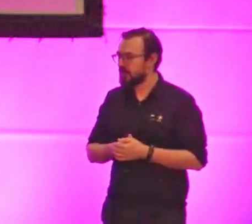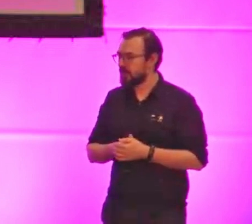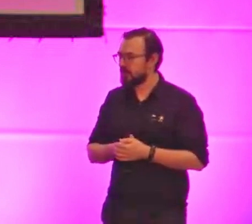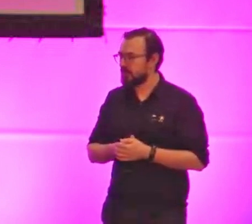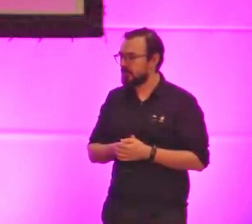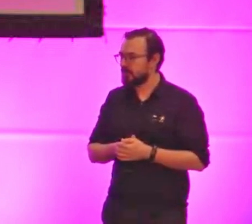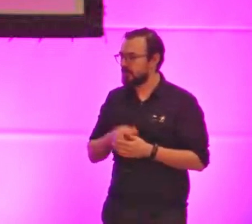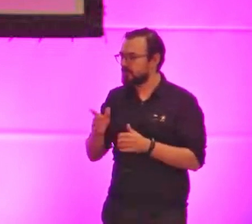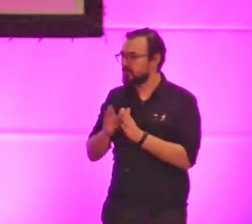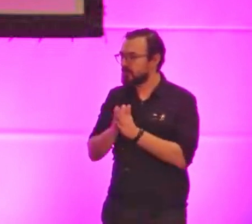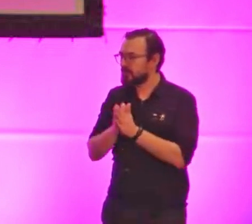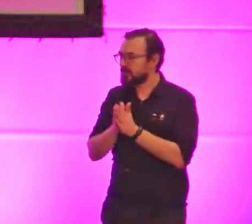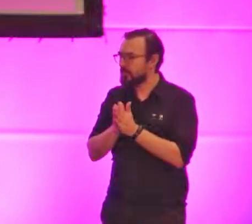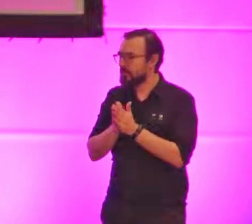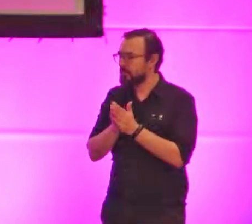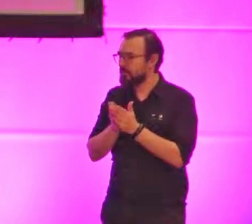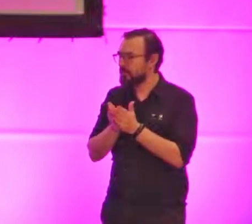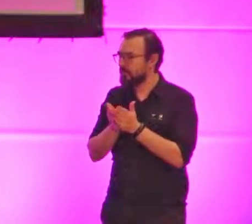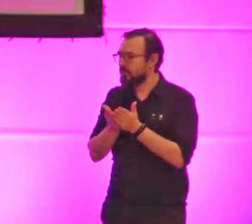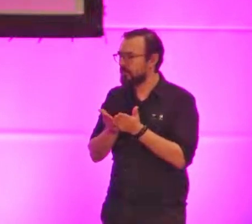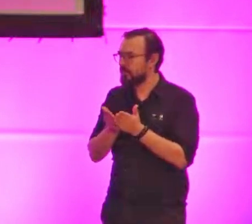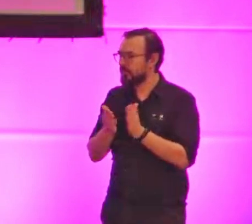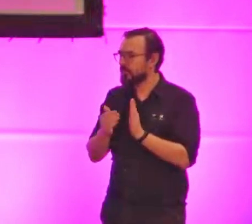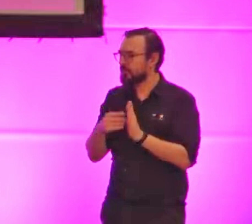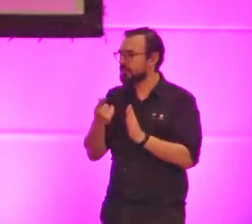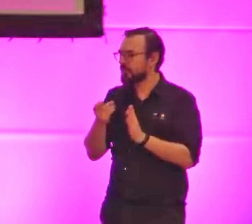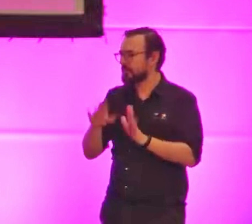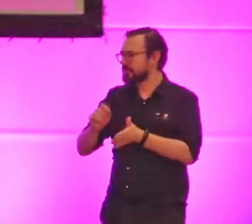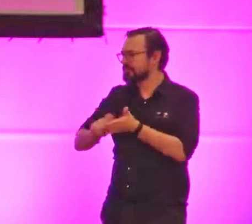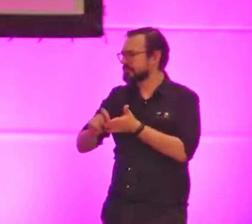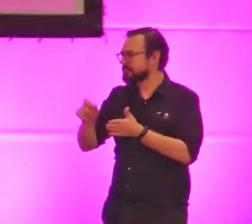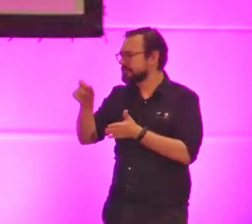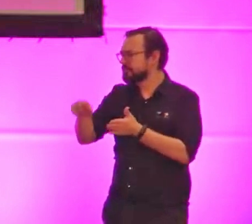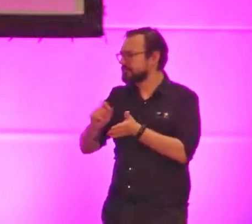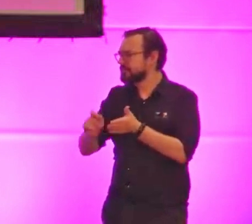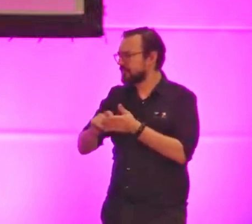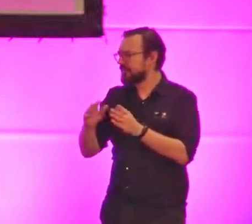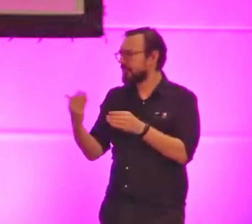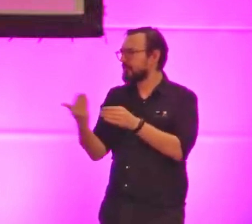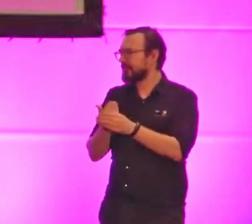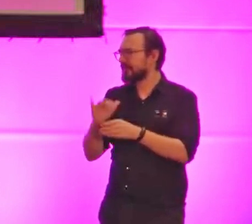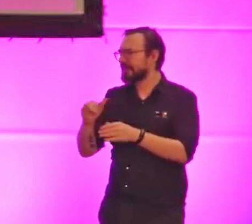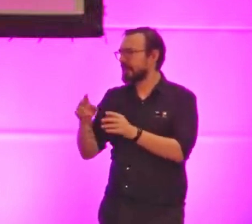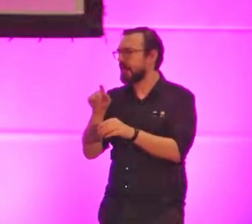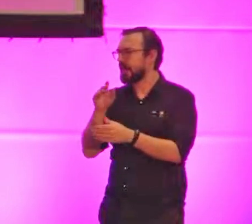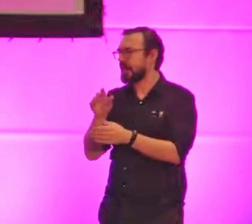Det var en bok som Kerstin Lundell hade skrivit. Och så var det en bifogad en anmälan. Och då